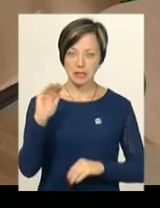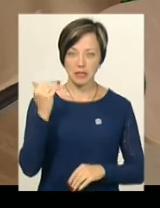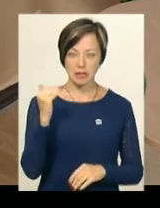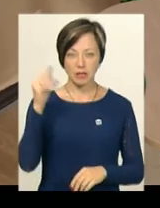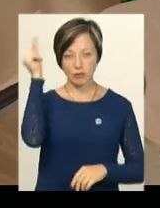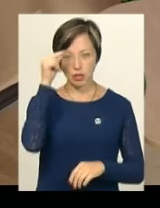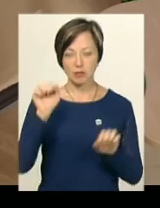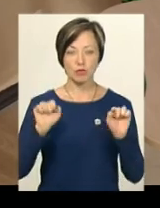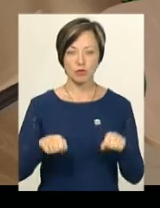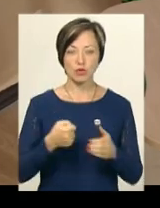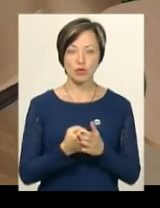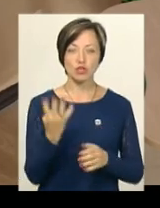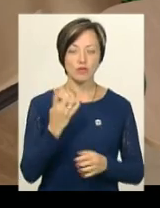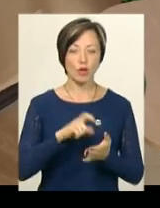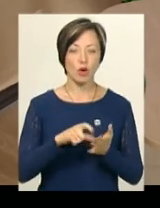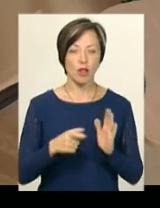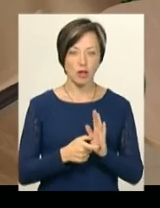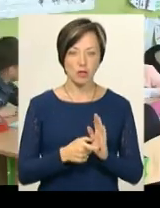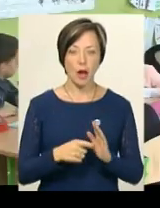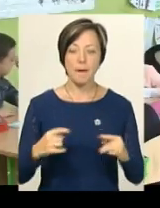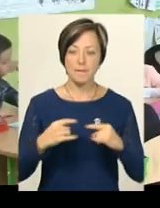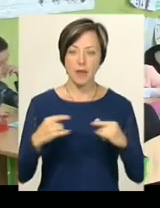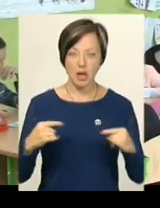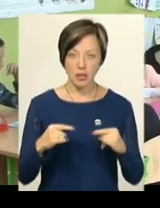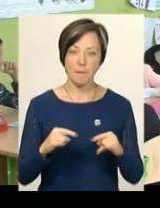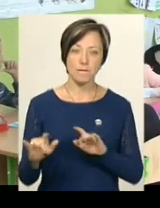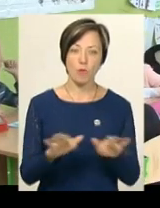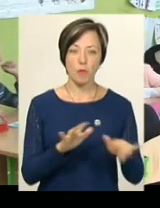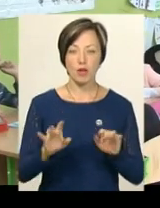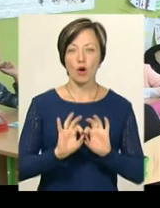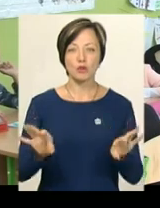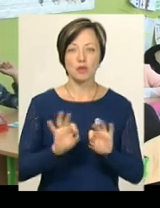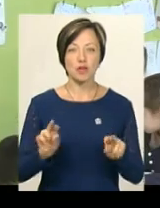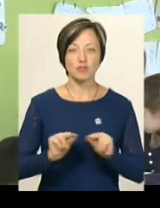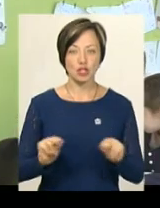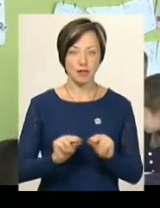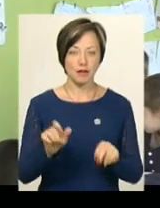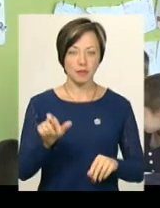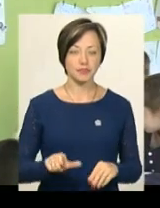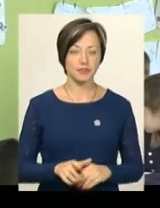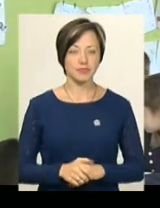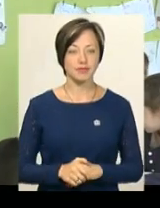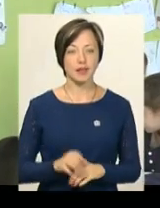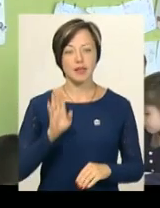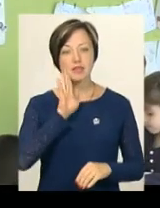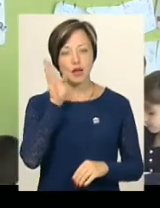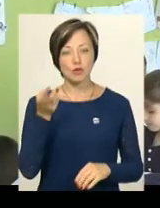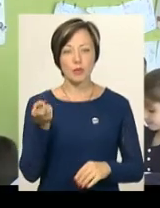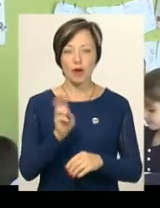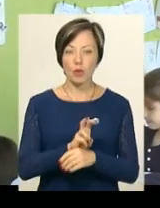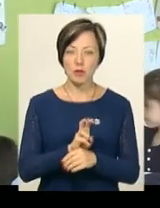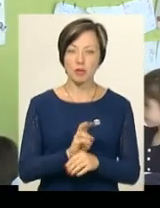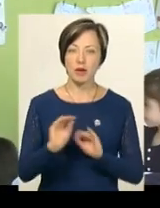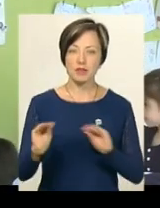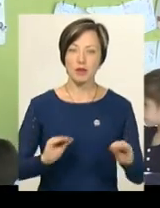за ними школярі зможуть до 4-го класу. Парти мобільні, розповідає вчителька Крістіна Мазур. Зранку ми приходимо і виставляємо